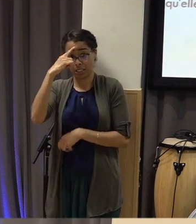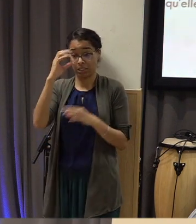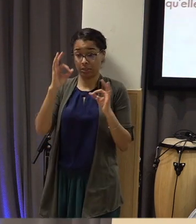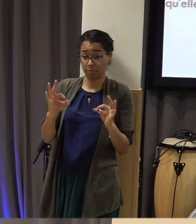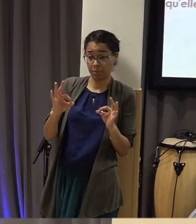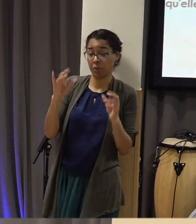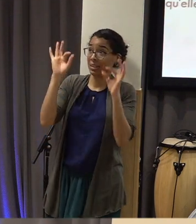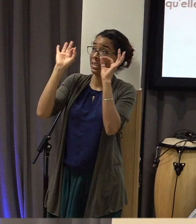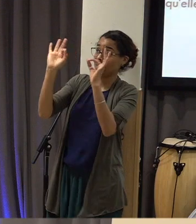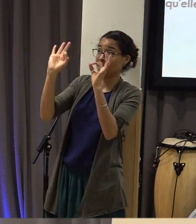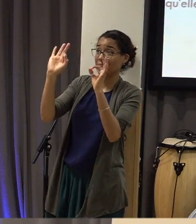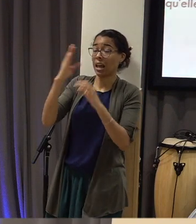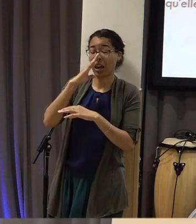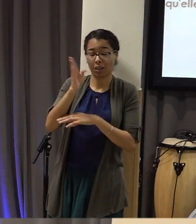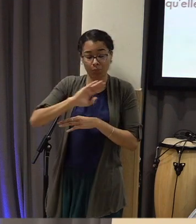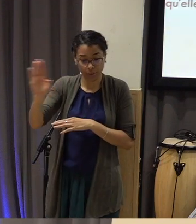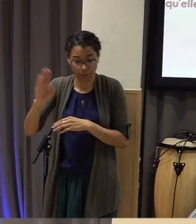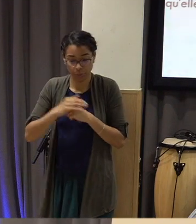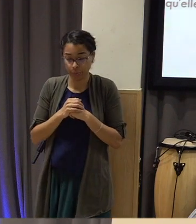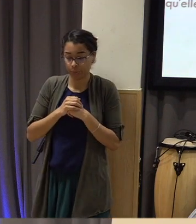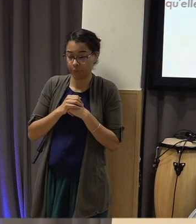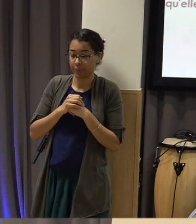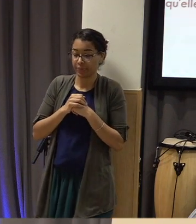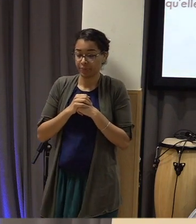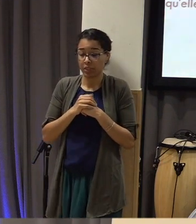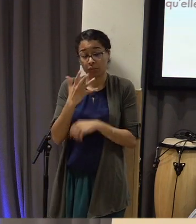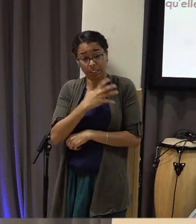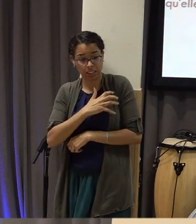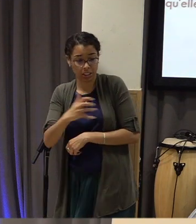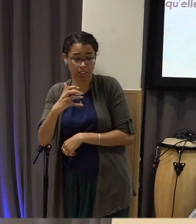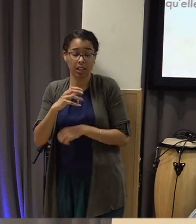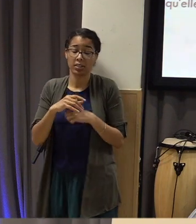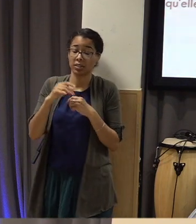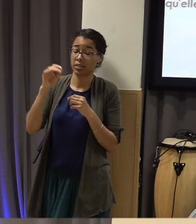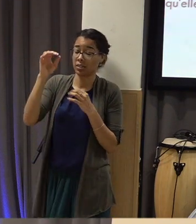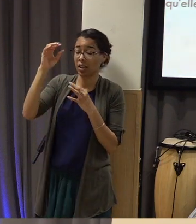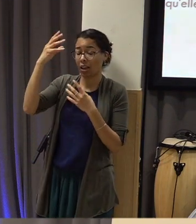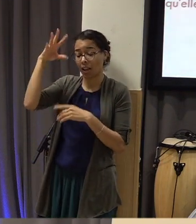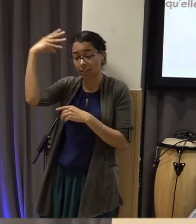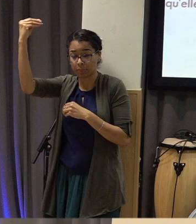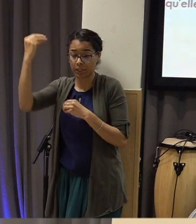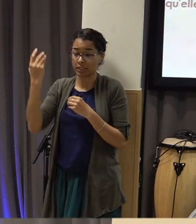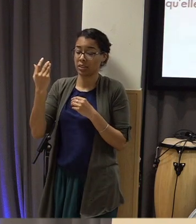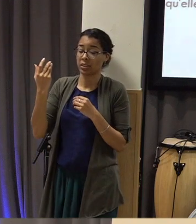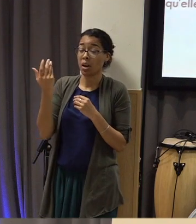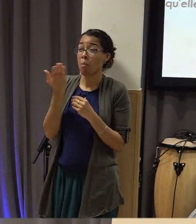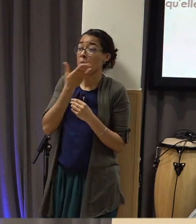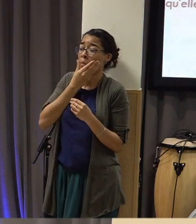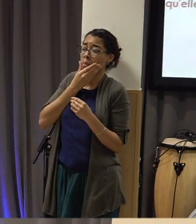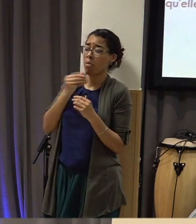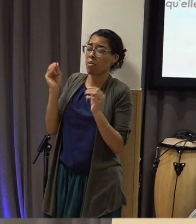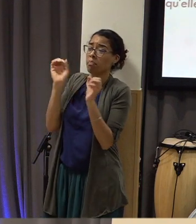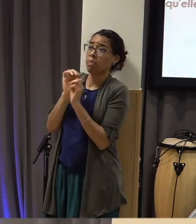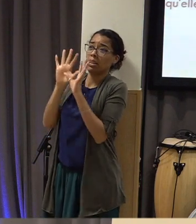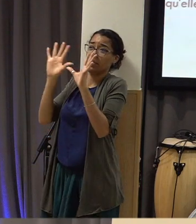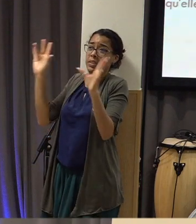dignité, réputation. Et il est traduit par gloire, richesse, esprit, dignité, honneur, glorieux, magnificence,